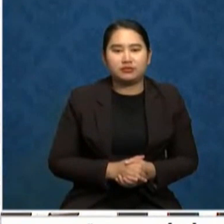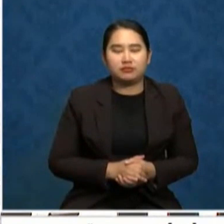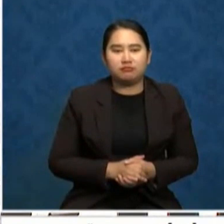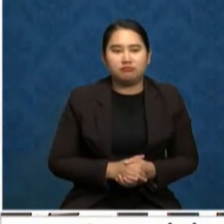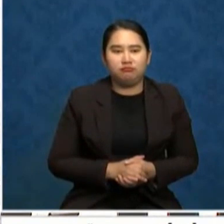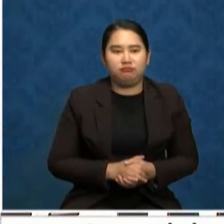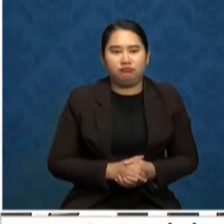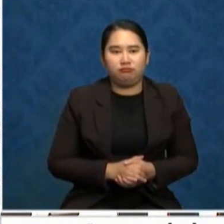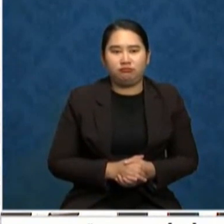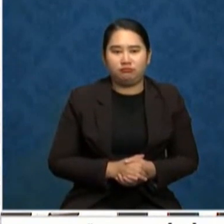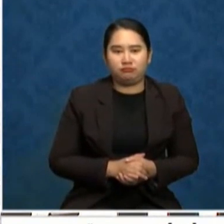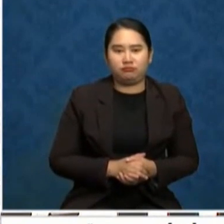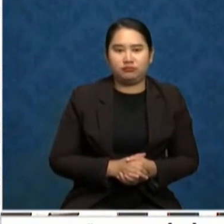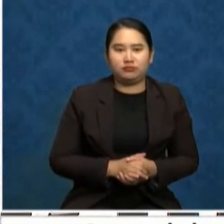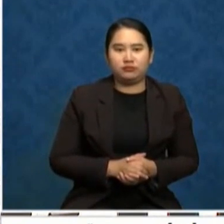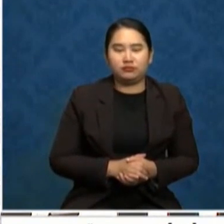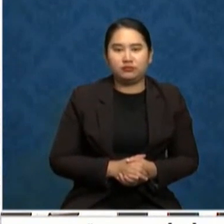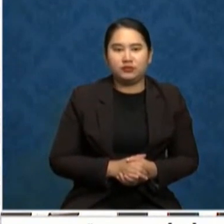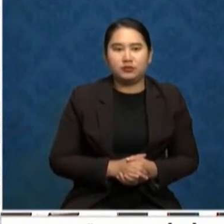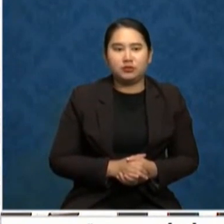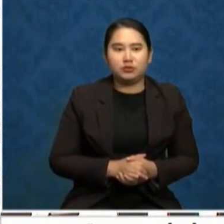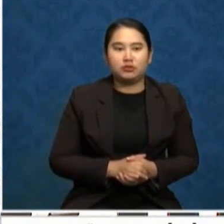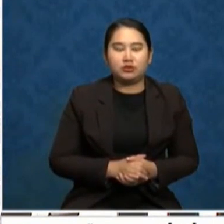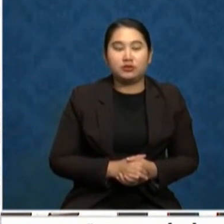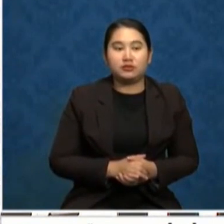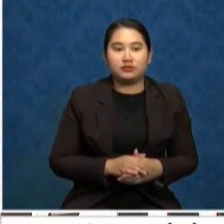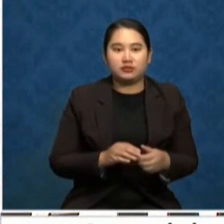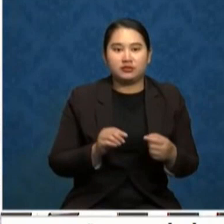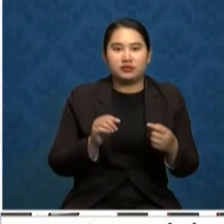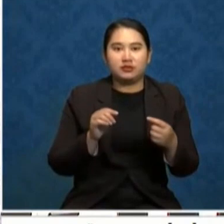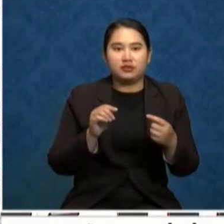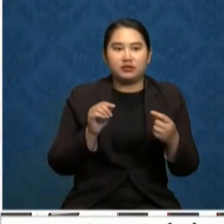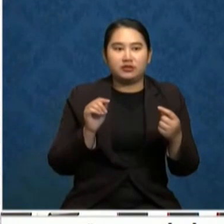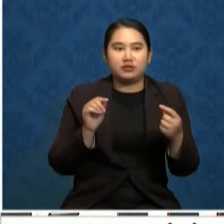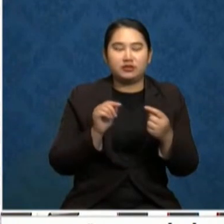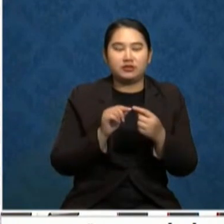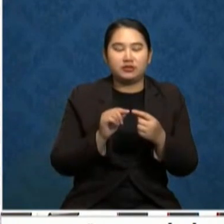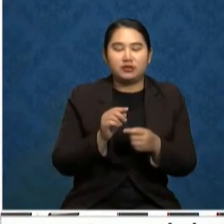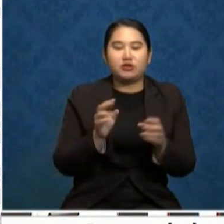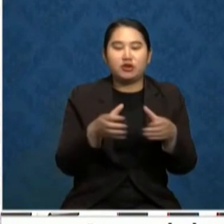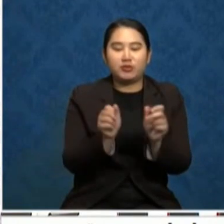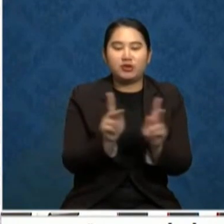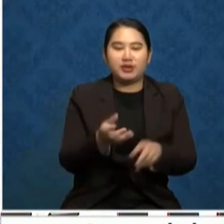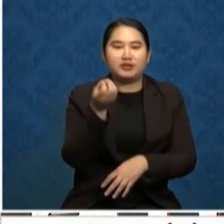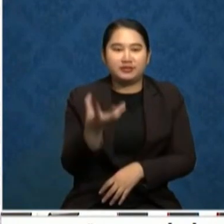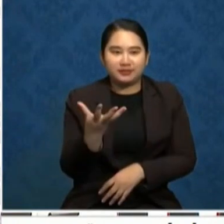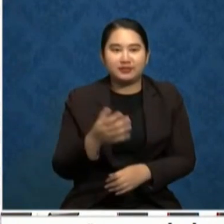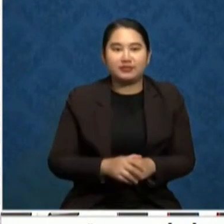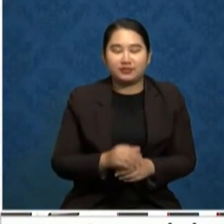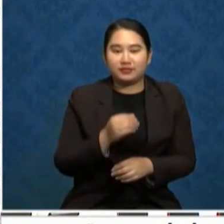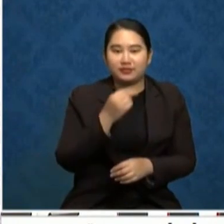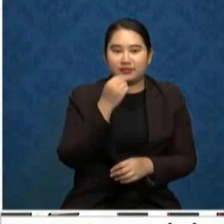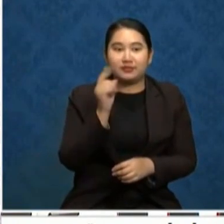กราบเรียนท่านประธานดิฉันนันทนาสงประชาในฐานะกรรมการเสียงข้างมากนะคะในที่